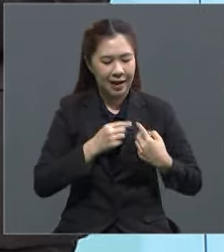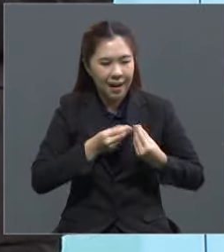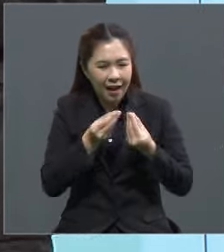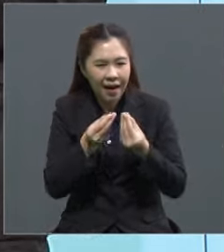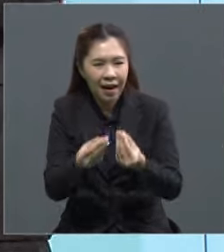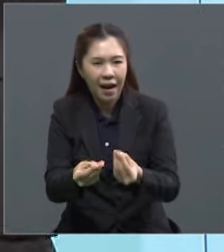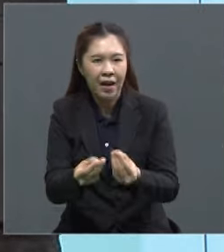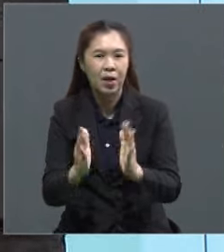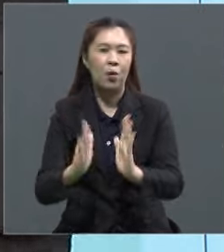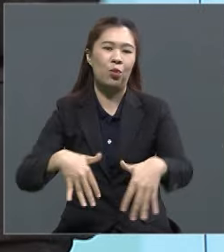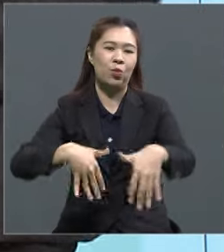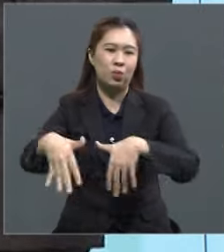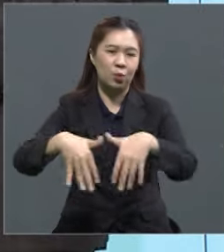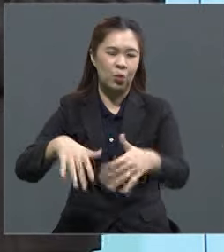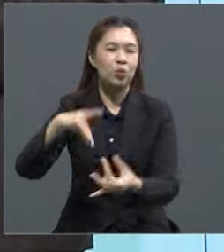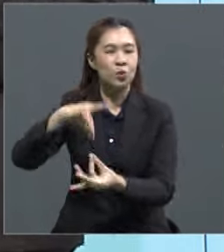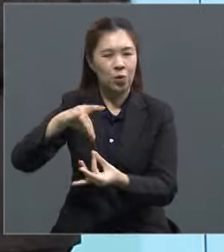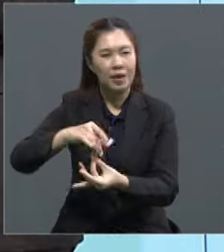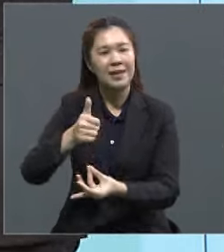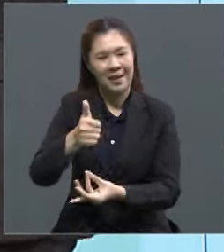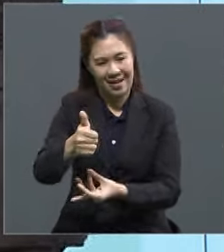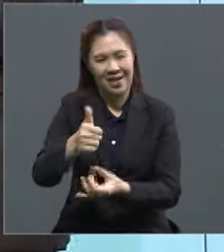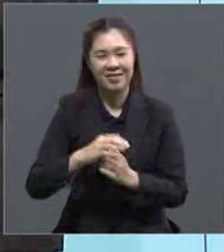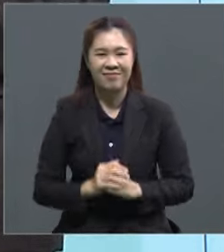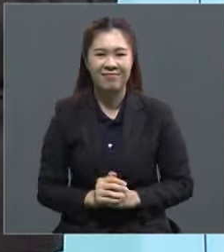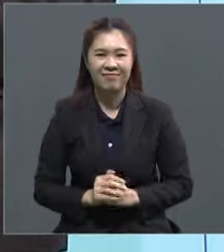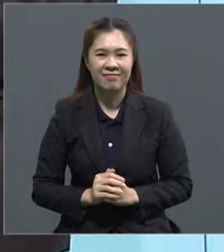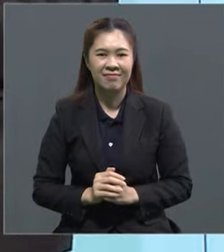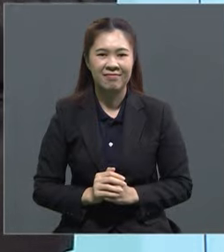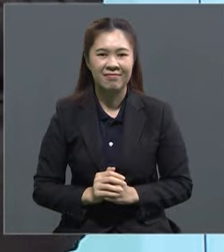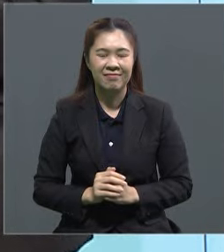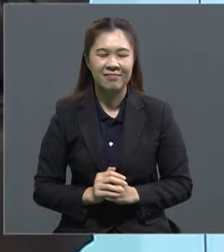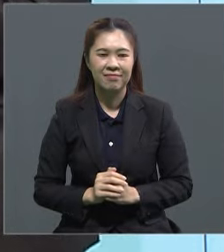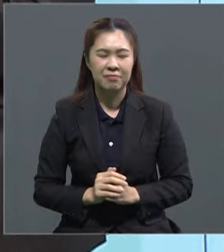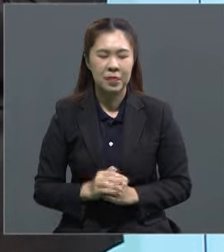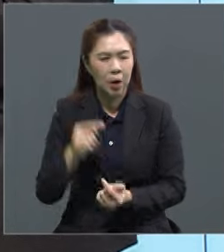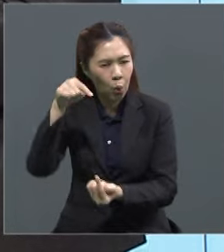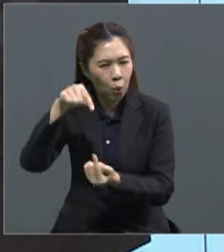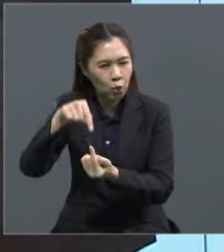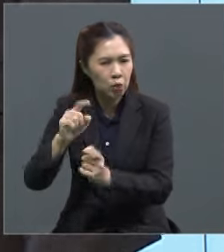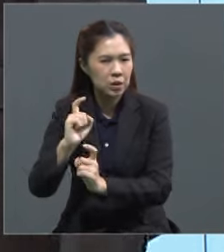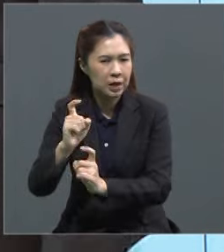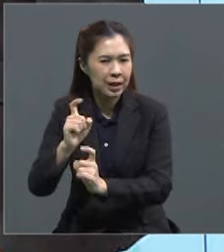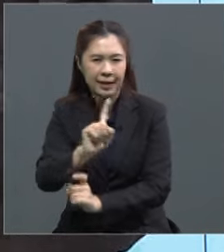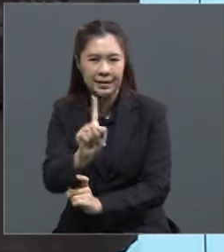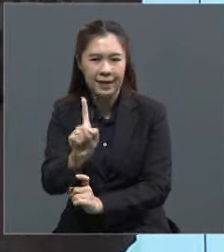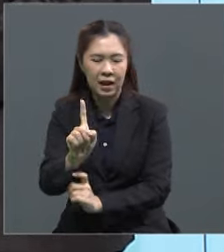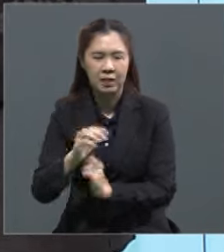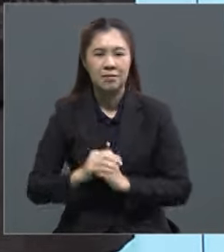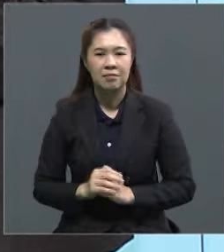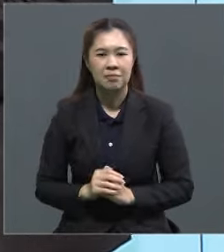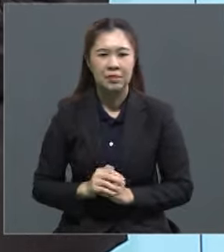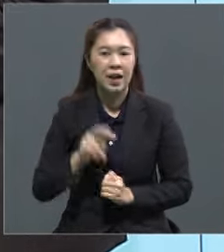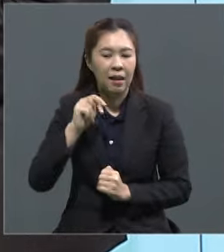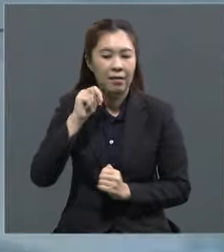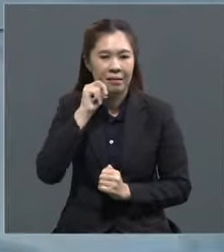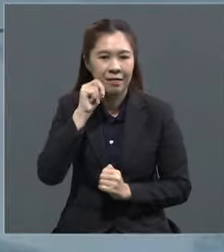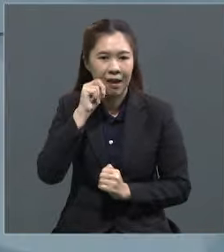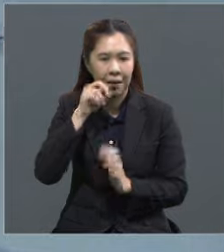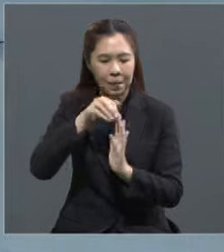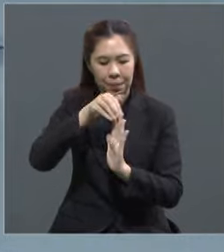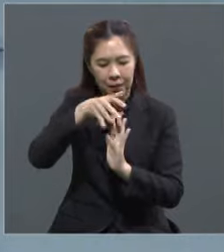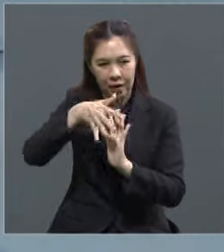สุโขทัยด้วยผมก็ว่าได้ 2 2เด้งเลยอย่างนี้จุดไหนเสี่ยงสุดท่านเลขาครับเพราะว่าอย่างเส้นทางน้ำที่จะมาที่จะ